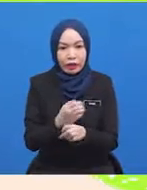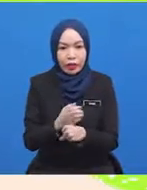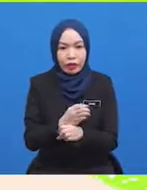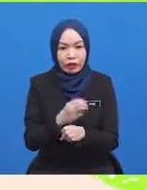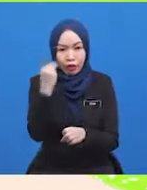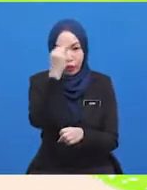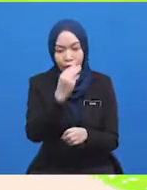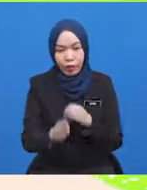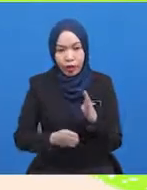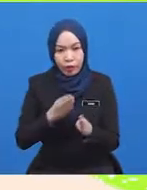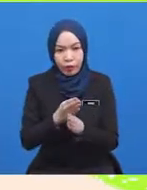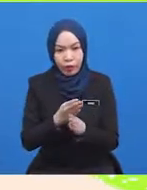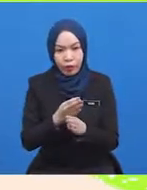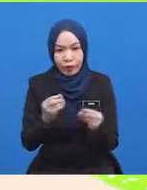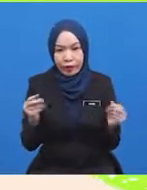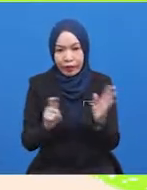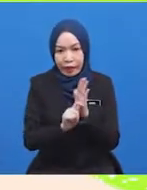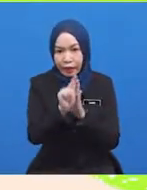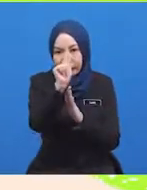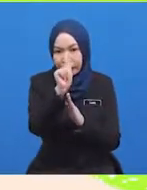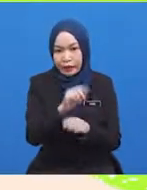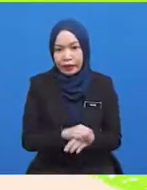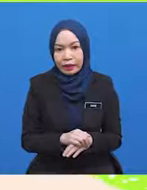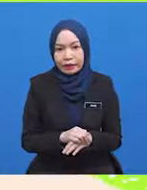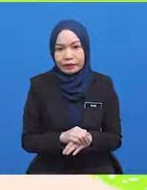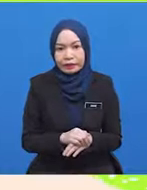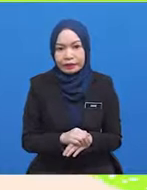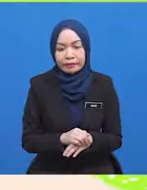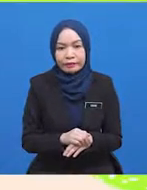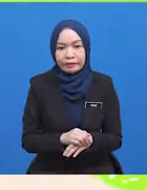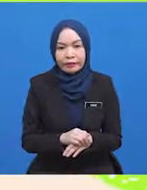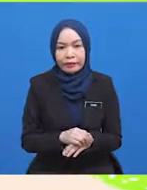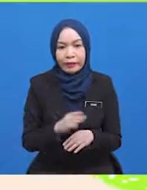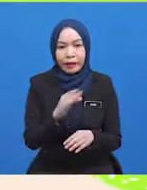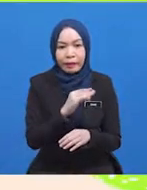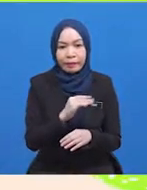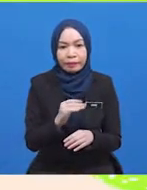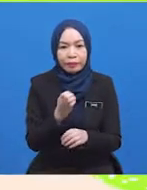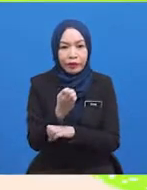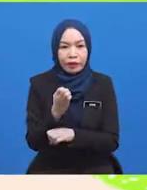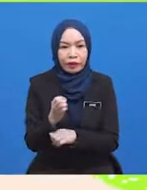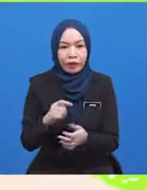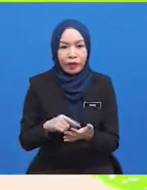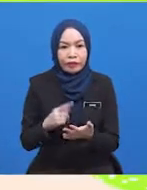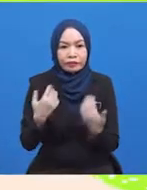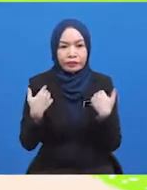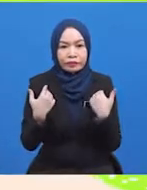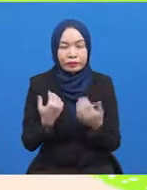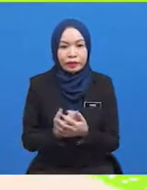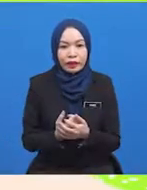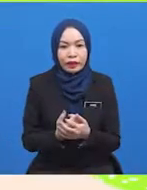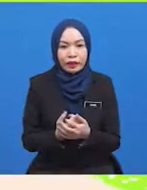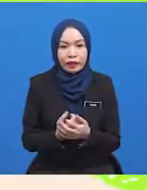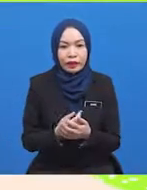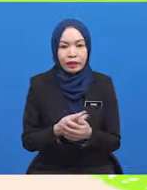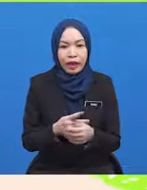tinggi dan permatang. Batuan gneiss pula mempunyai tekstur yang kasar dan berasal daripada